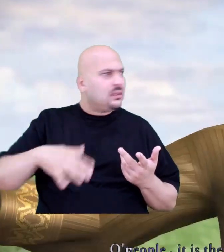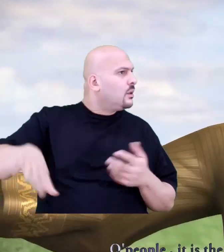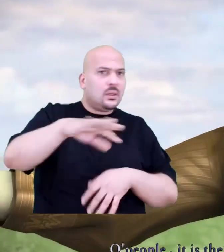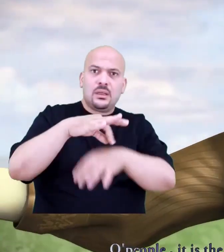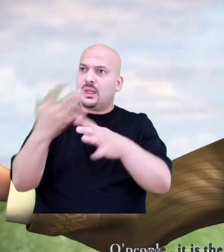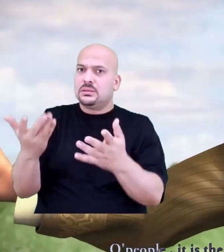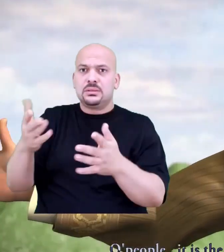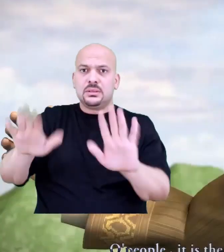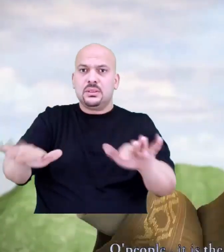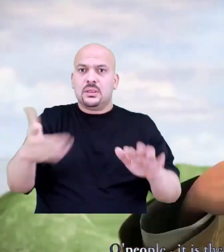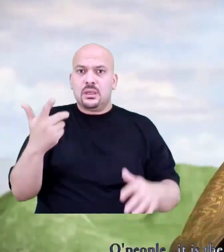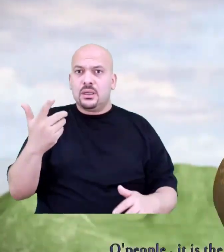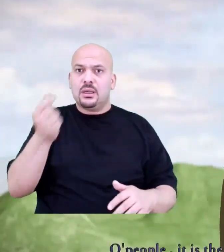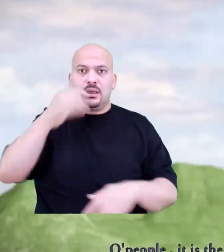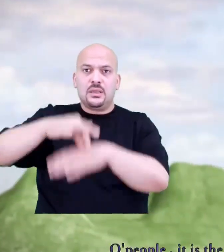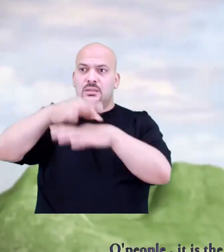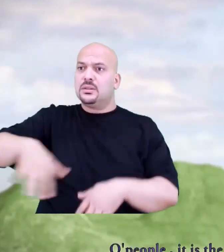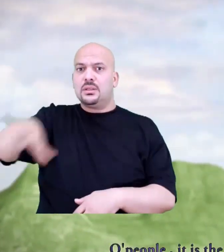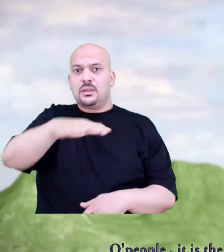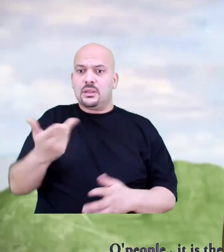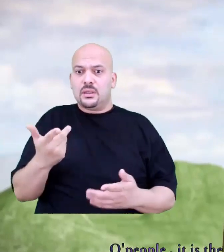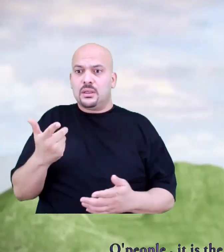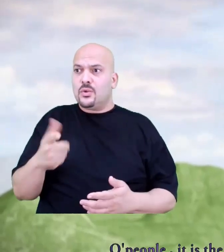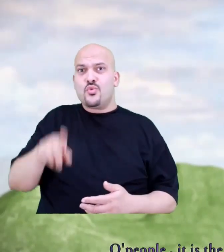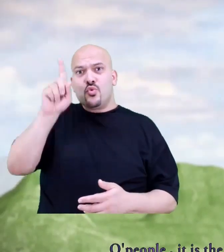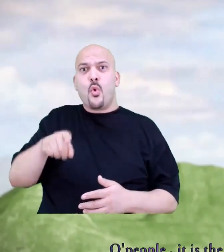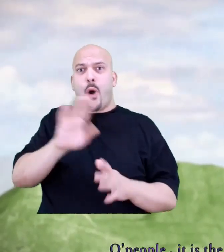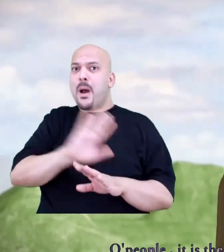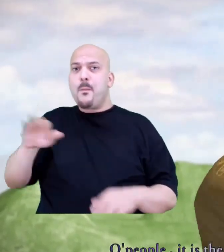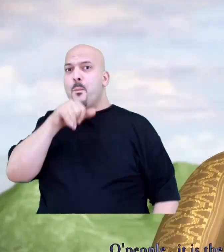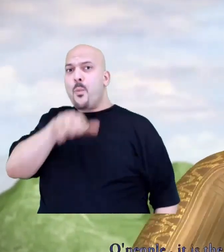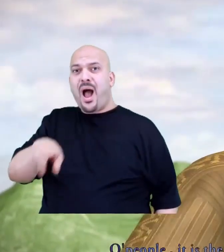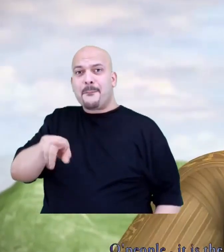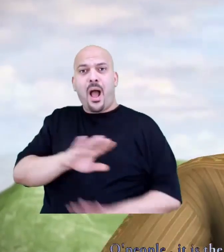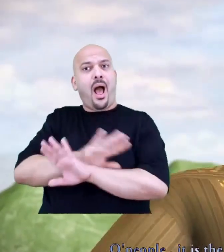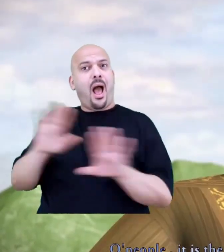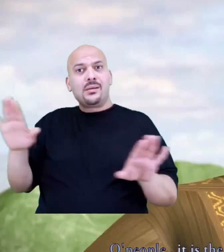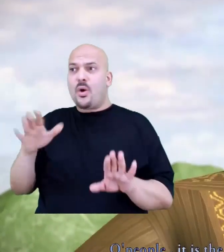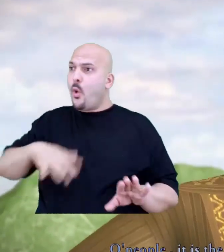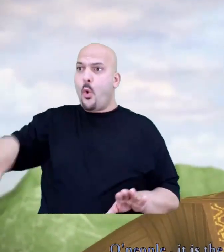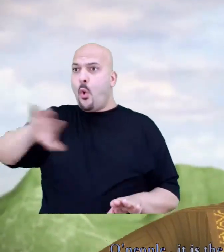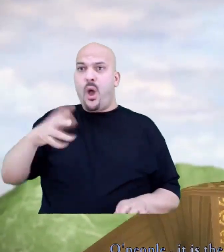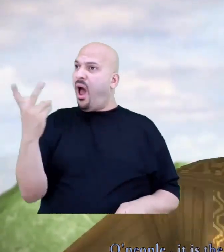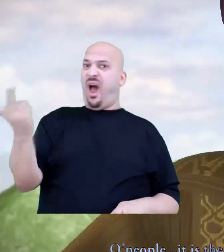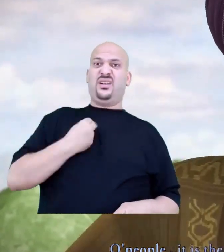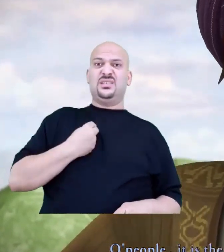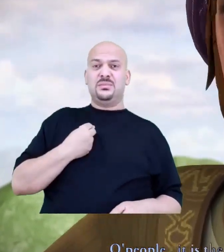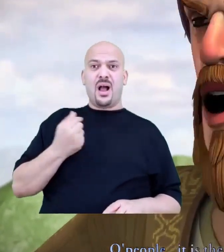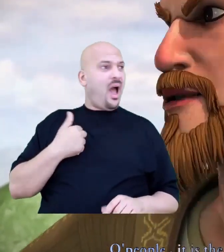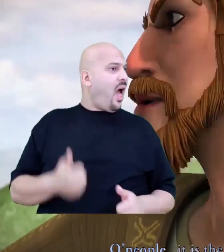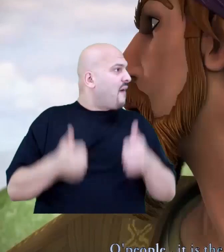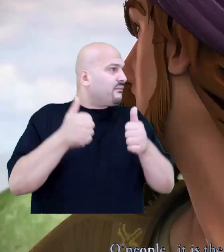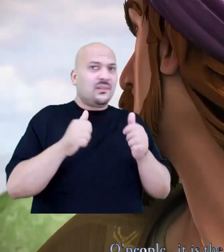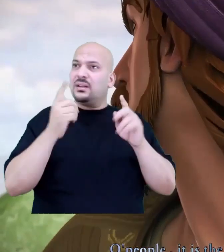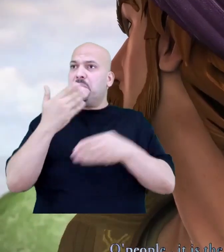يا قوم، يا قوم، إنه يوم محمد وقد ظهروا علينا.